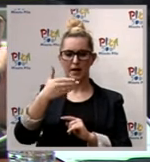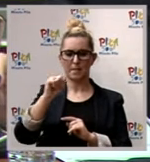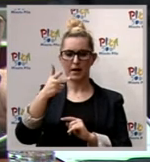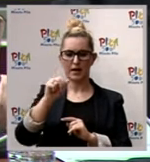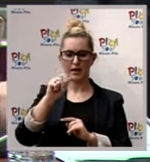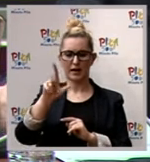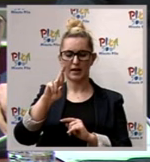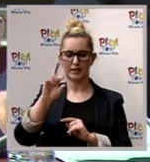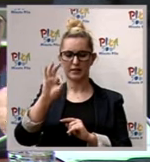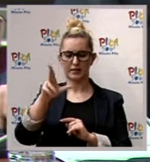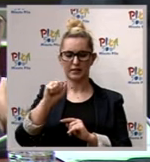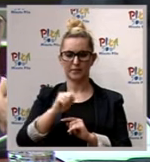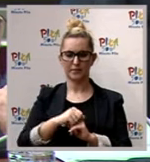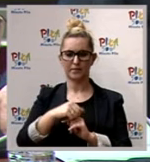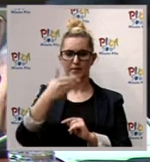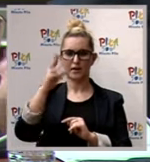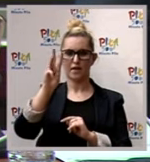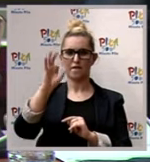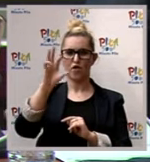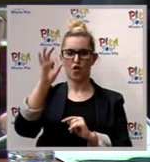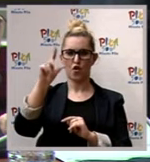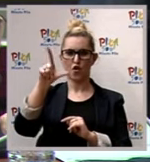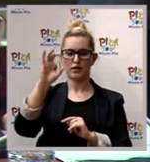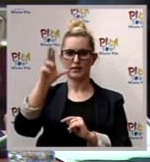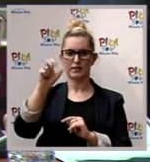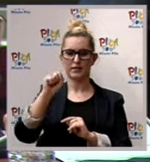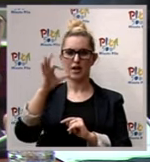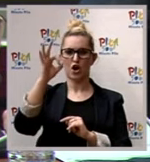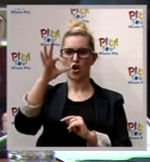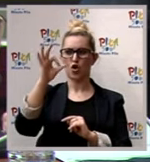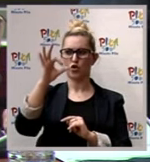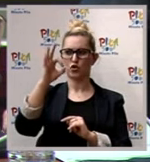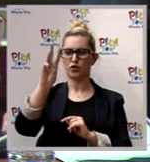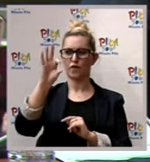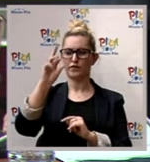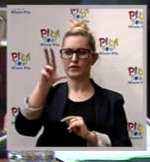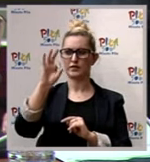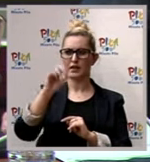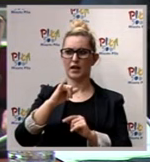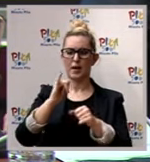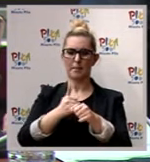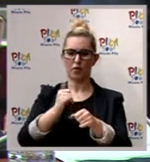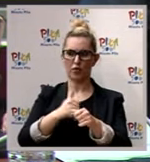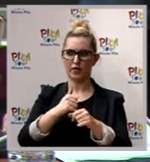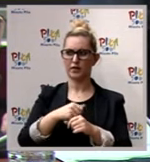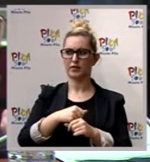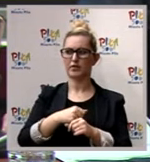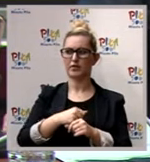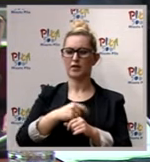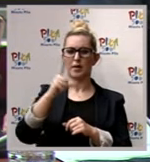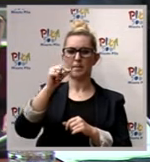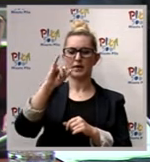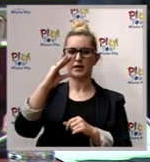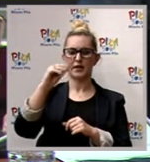Makarska, Elżbieta Zdzisława Molska, Anna Osowska, Gabriela Piątek, Elżbieta